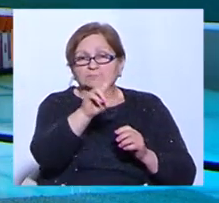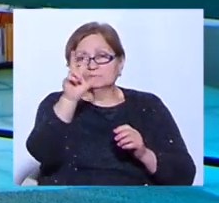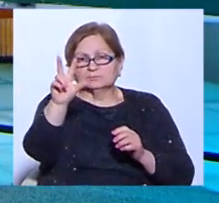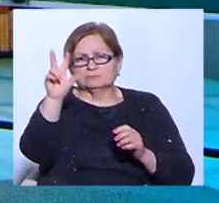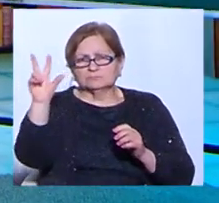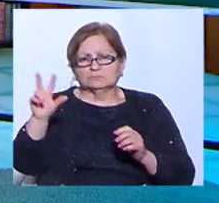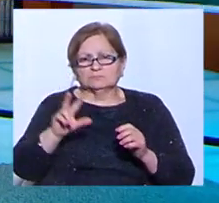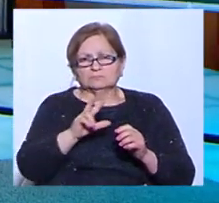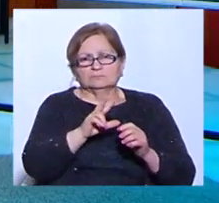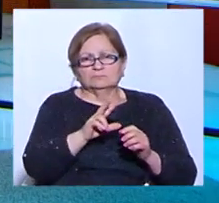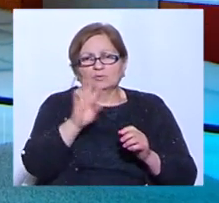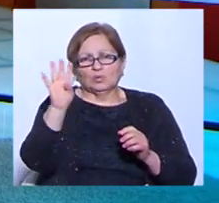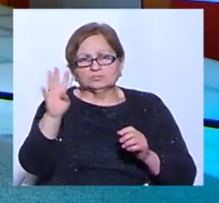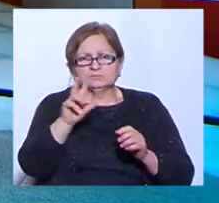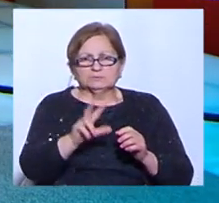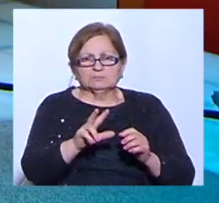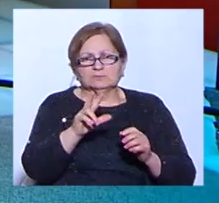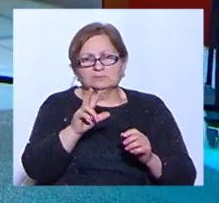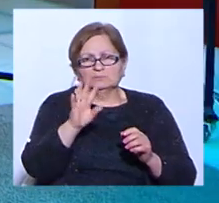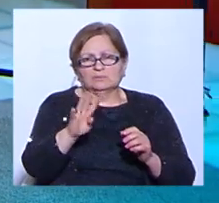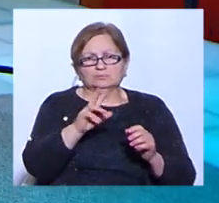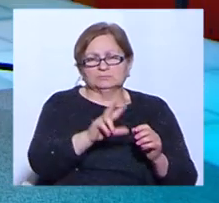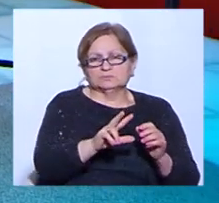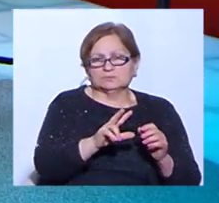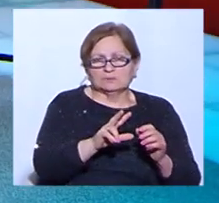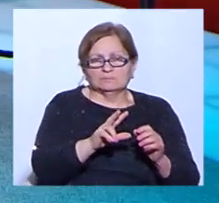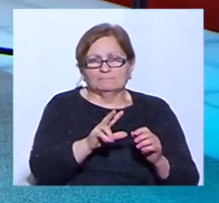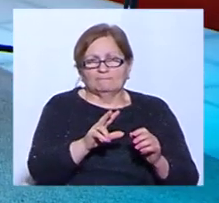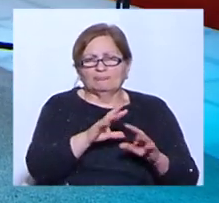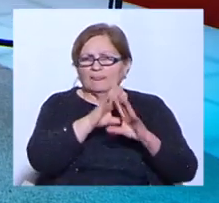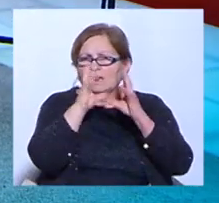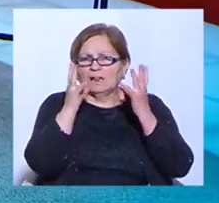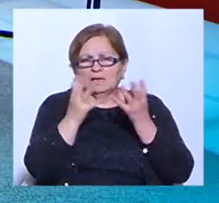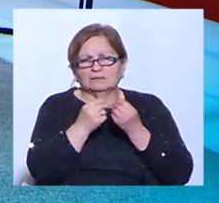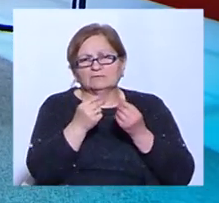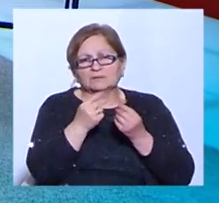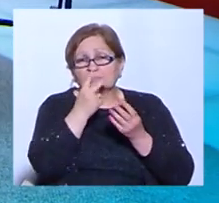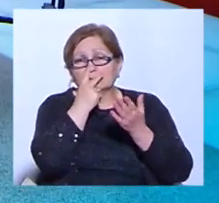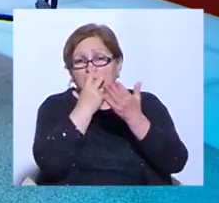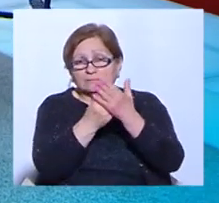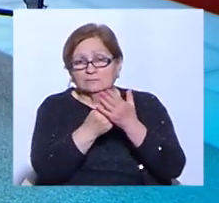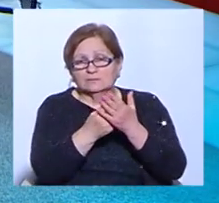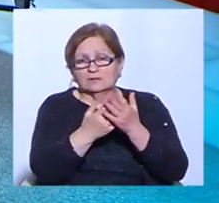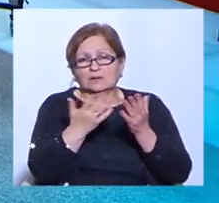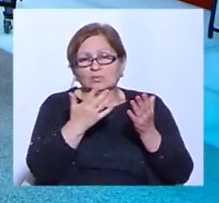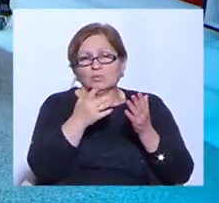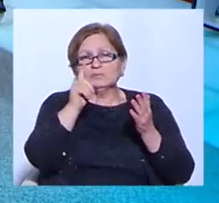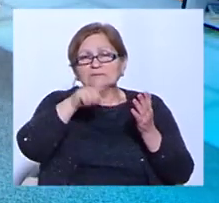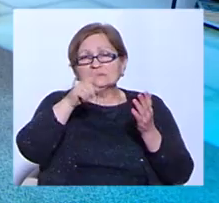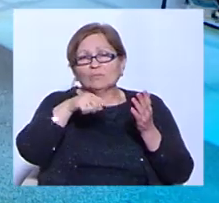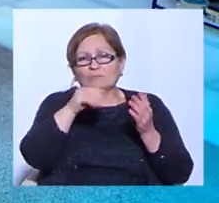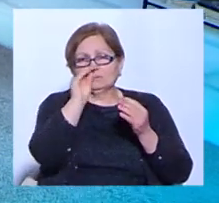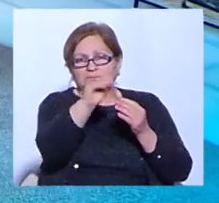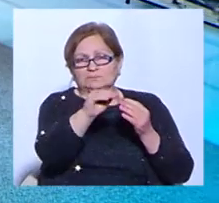3-ჯერ 4-ჯერ 3, 4-ჯერ 3 და 4-ჯერ 3. მოდით ეს ყველაფერი ვეცადოთ და დავაკავშიროთ რიგის ნომერთან. ანუ